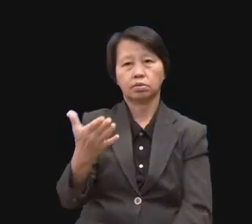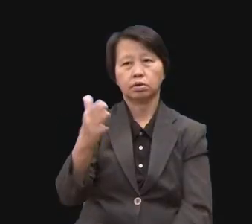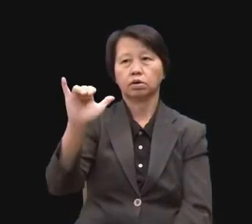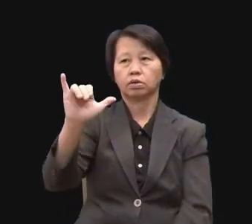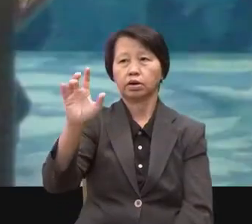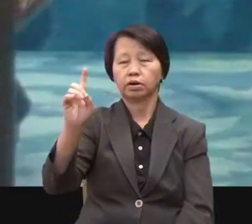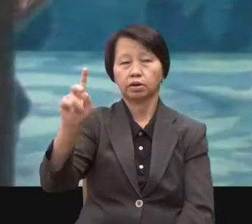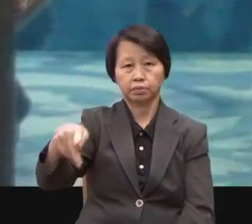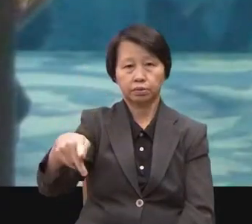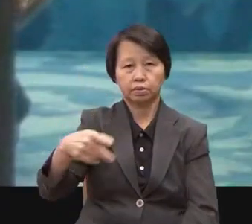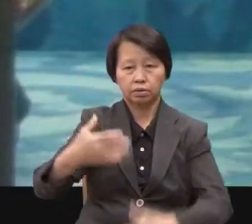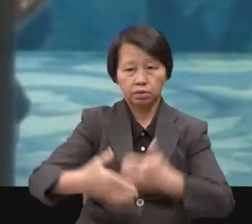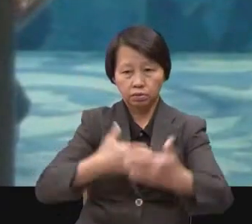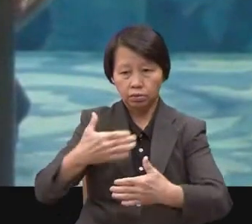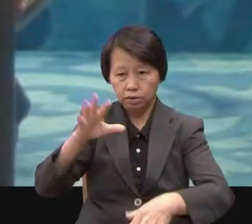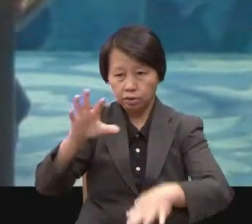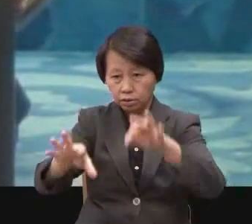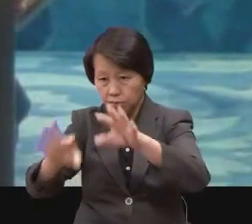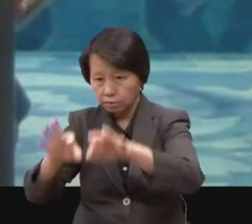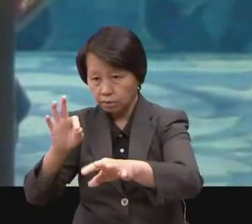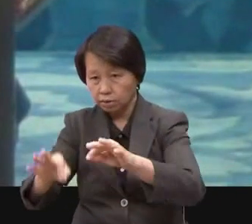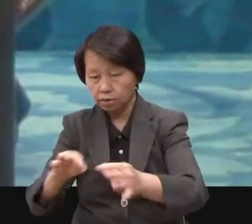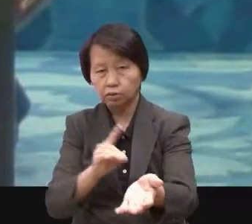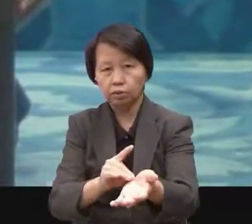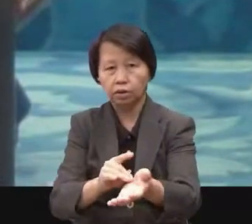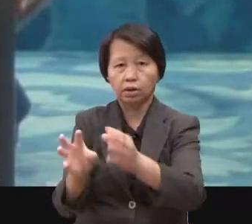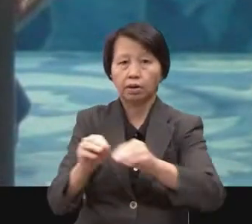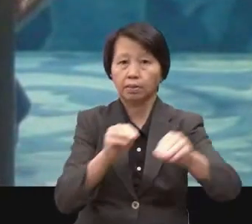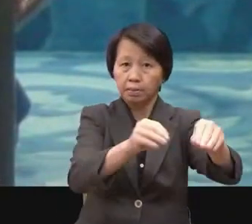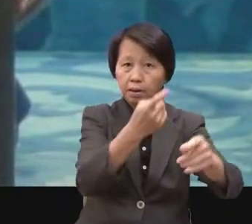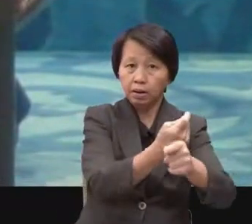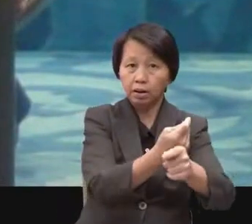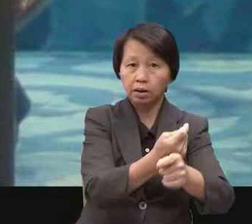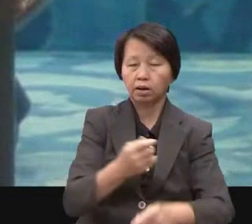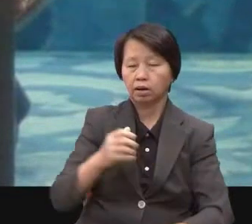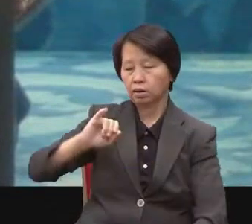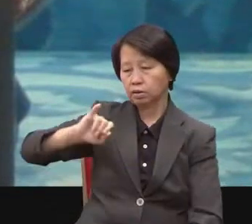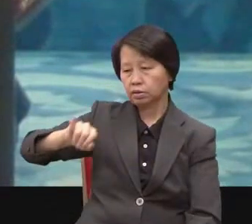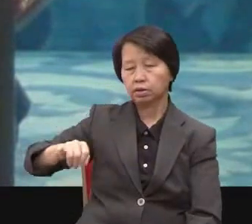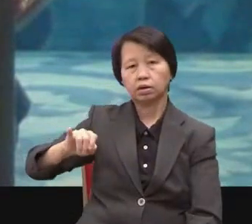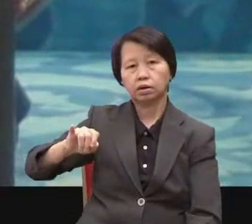proses pemilihan itu proses yang ditentukan oleh